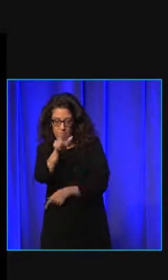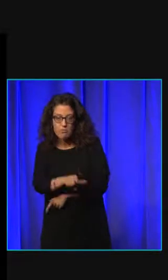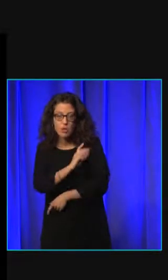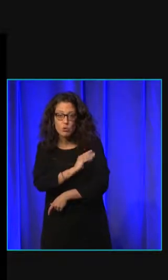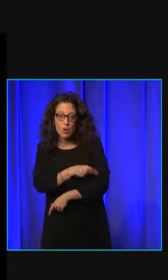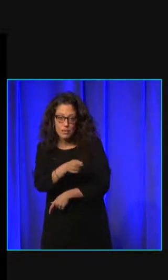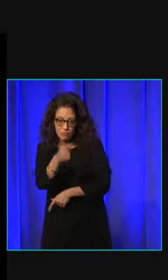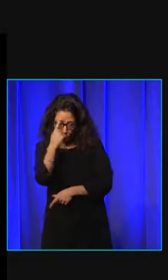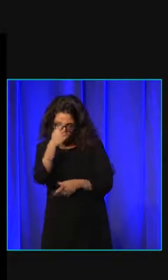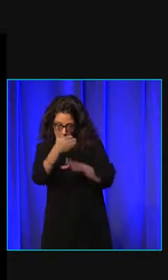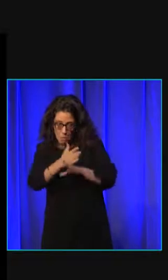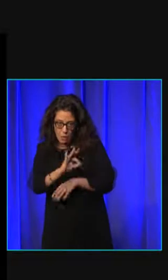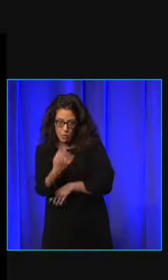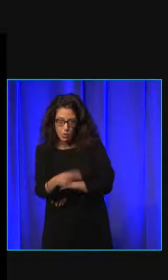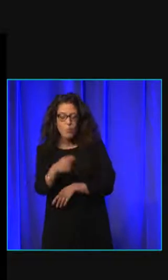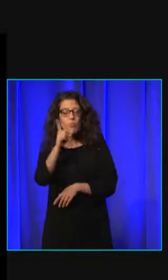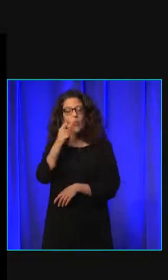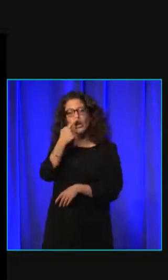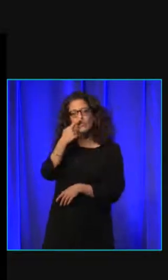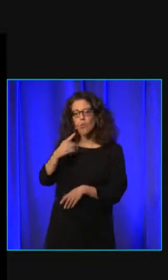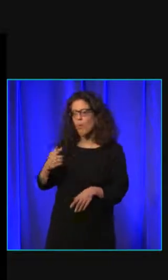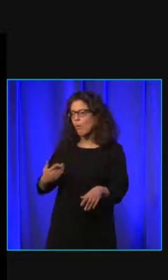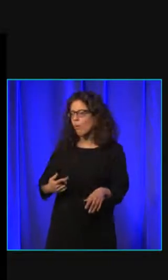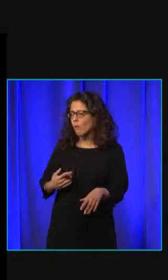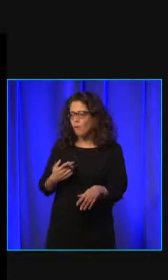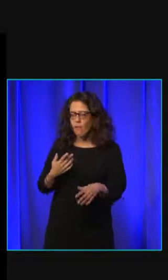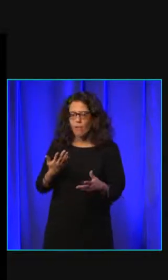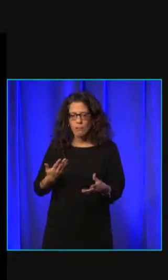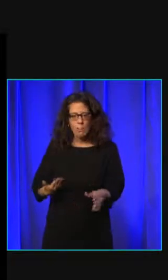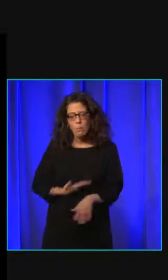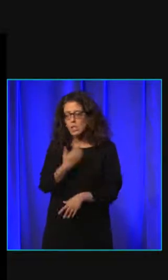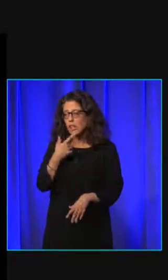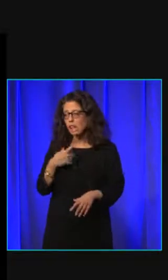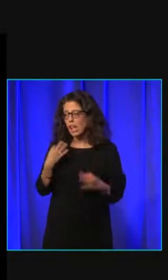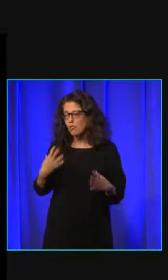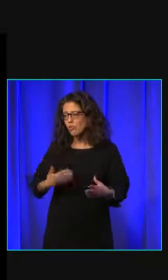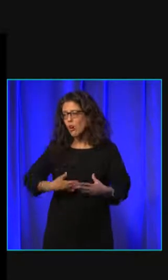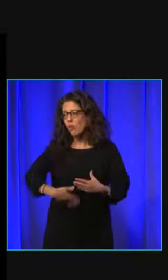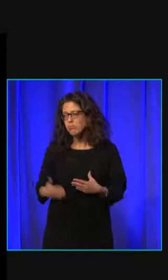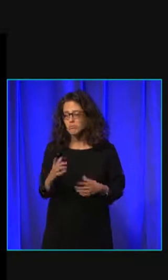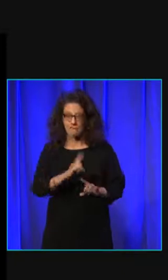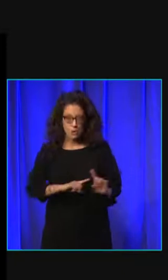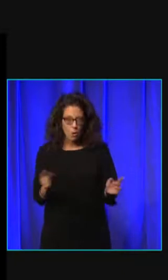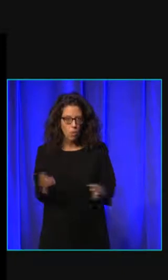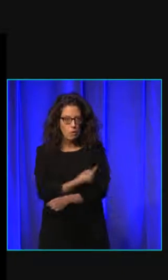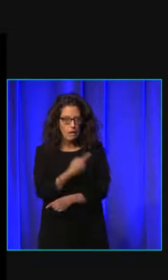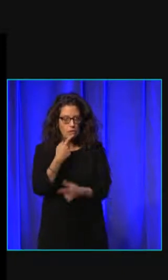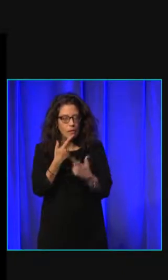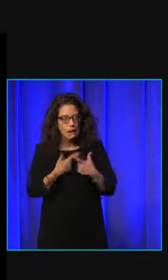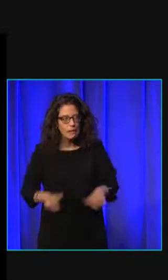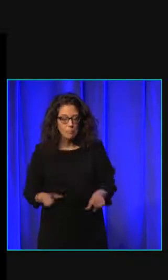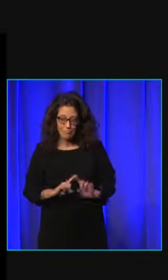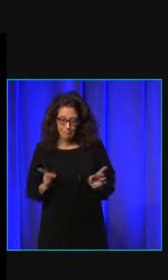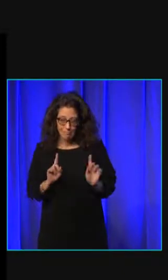parce qu'on sait que, on pense que quand on est blessé, on a beaucoup de temps. Eh bien, pas du tout, parce que quand on est blessé, justement, les sportifs,